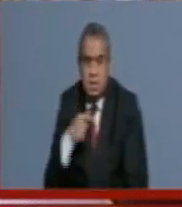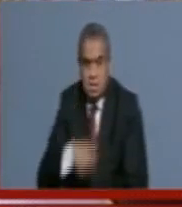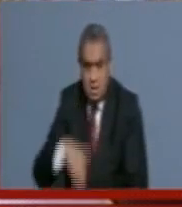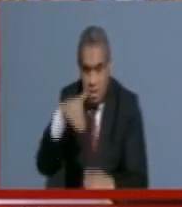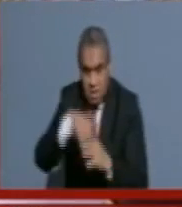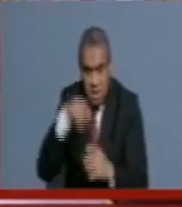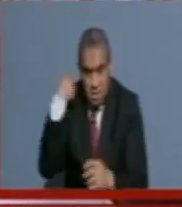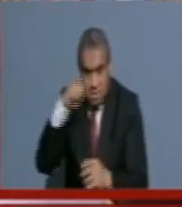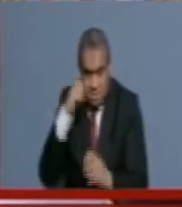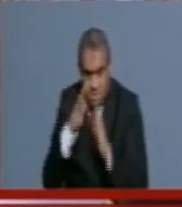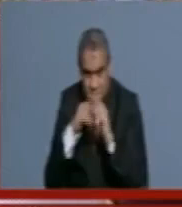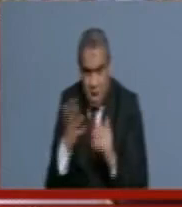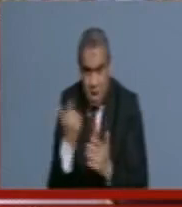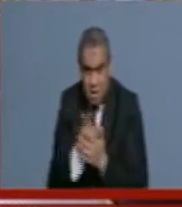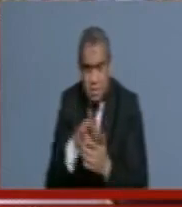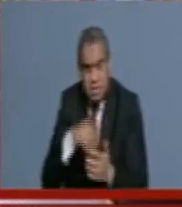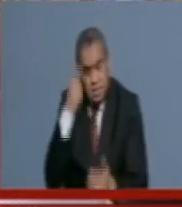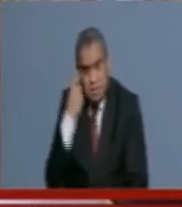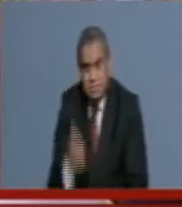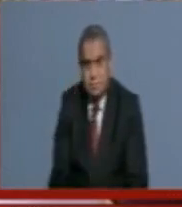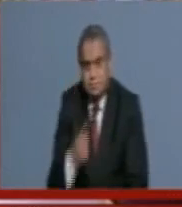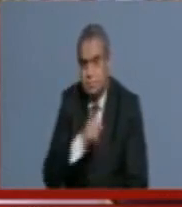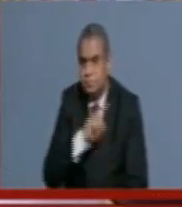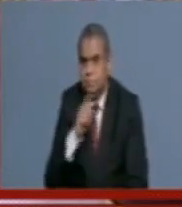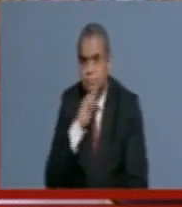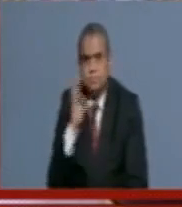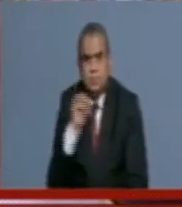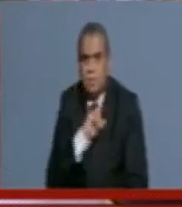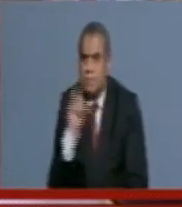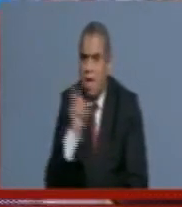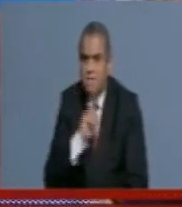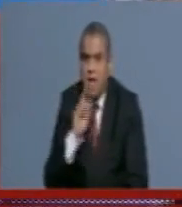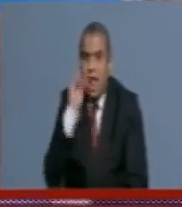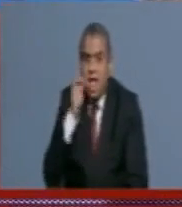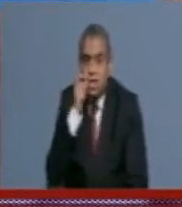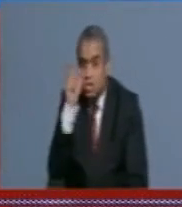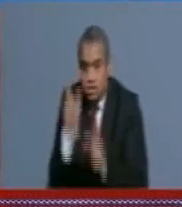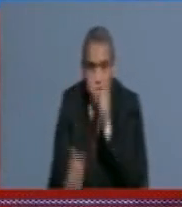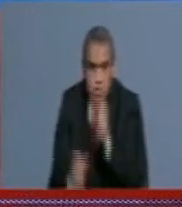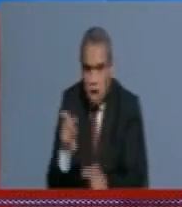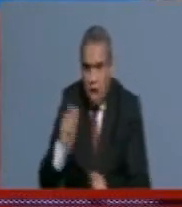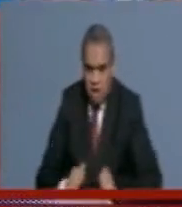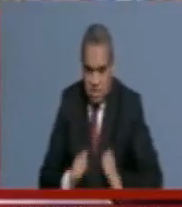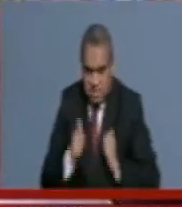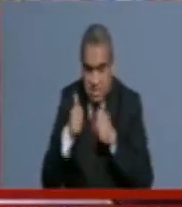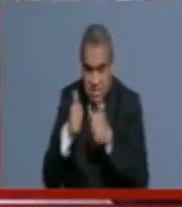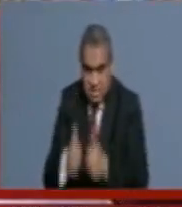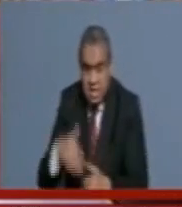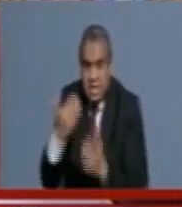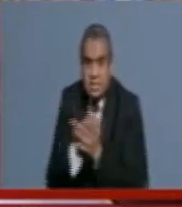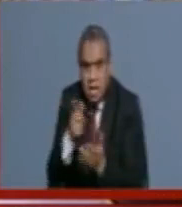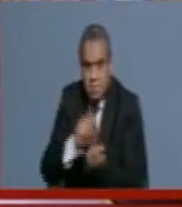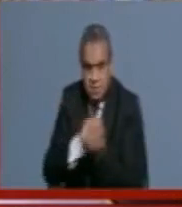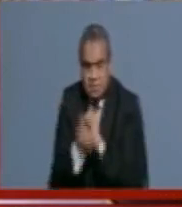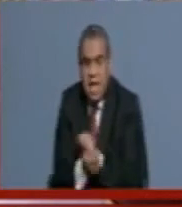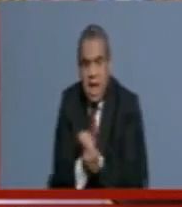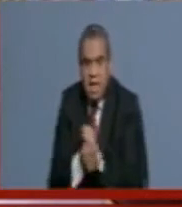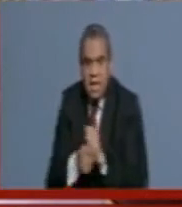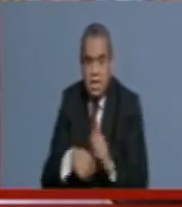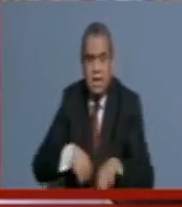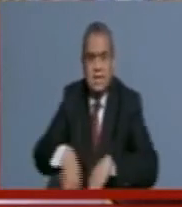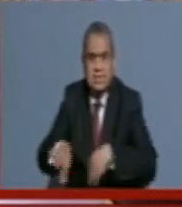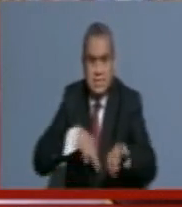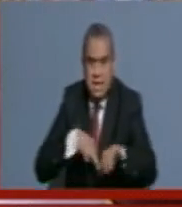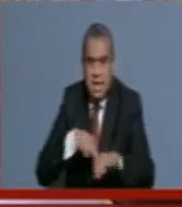الجمهوريه او استفتاء، لان دول من الحاجات اللي بتغير السياسه وبتغير النظام عمل، فمش